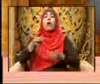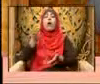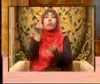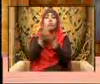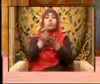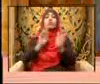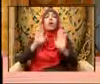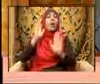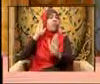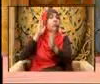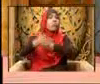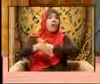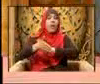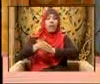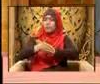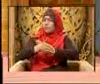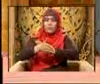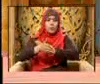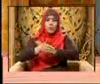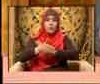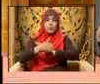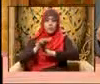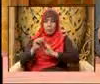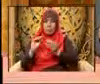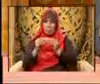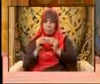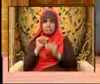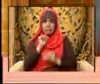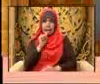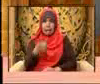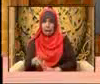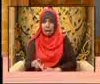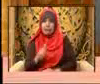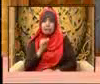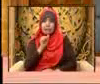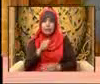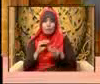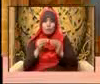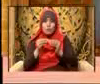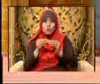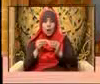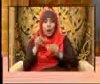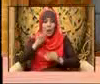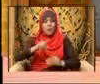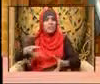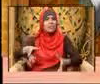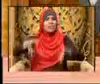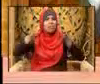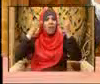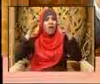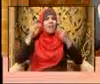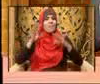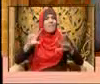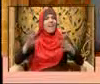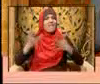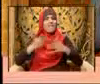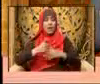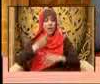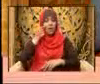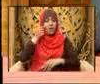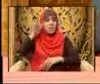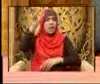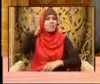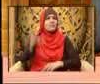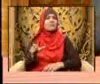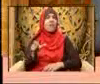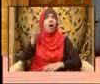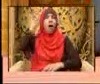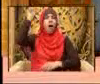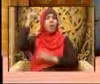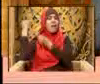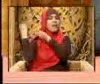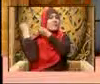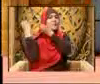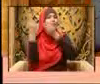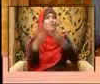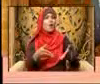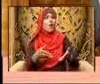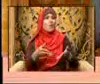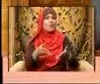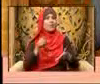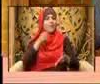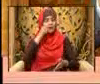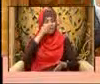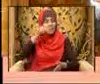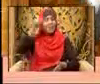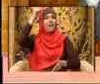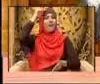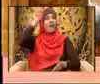صلى الله عليه وسلم يحلش مشكلة بسيطة، هذه مش مشكلة بسيطة، هذه مشكلة تتعلق بالإنسان، والإنسان الذي كرمه الله عز وجل لابد